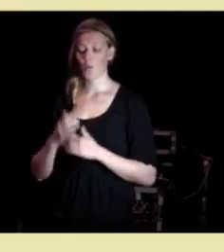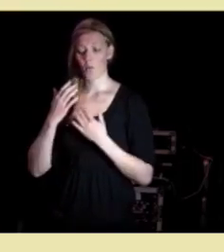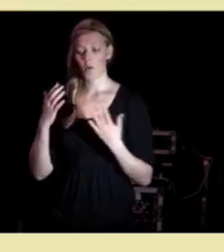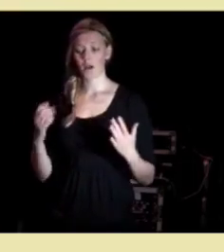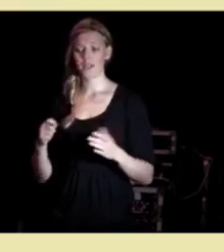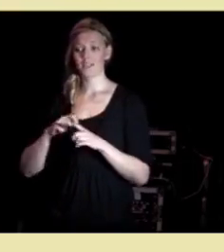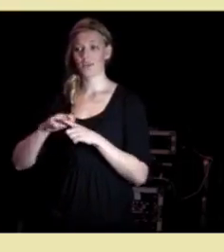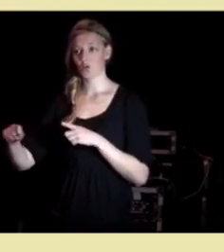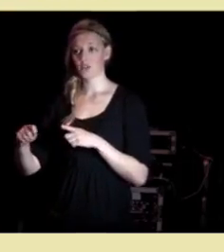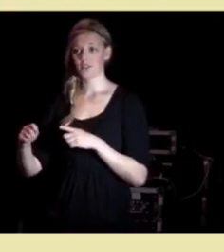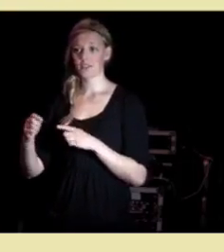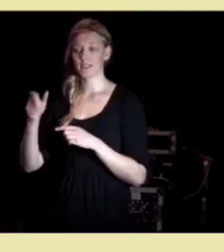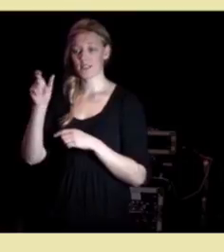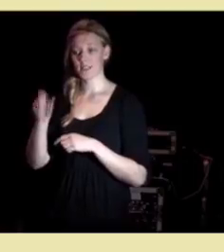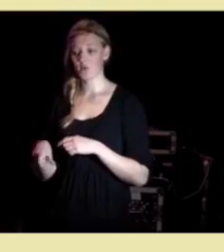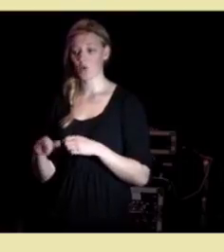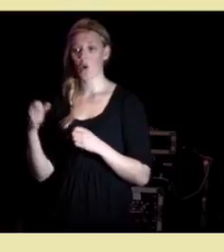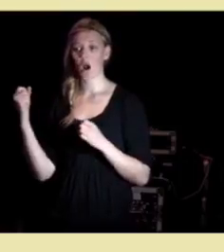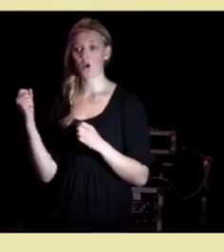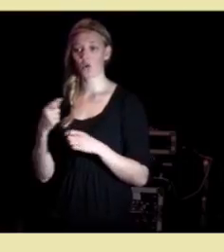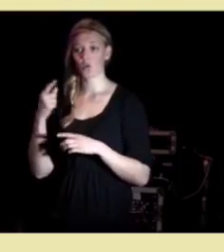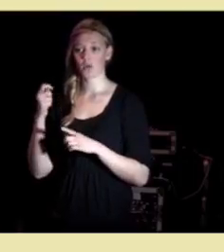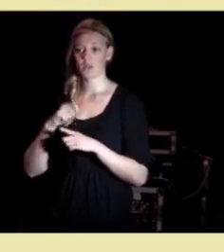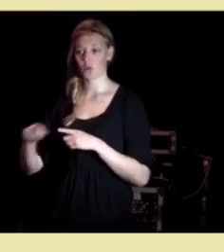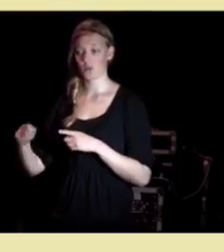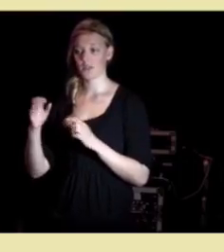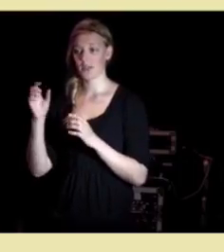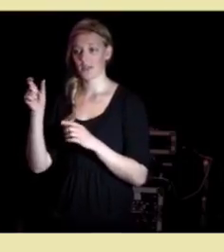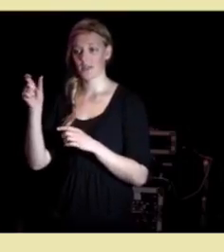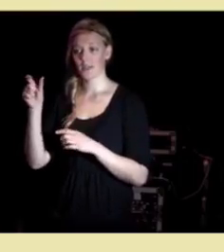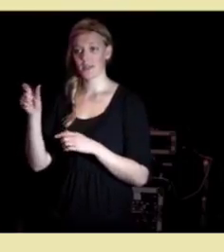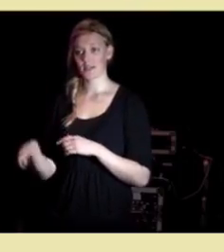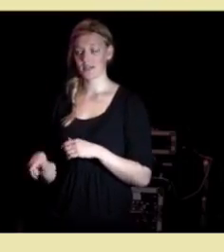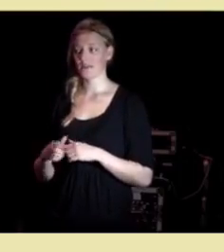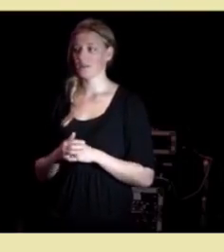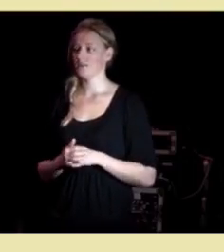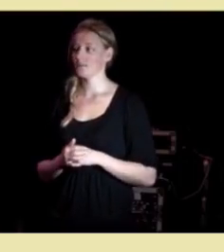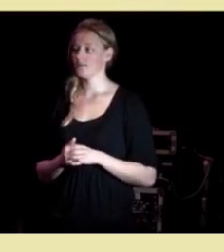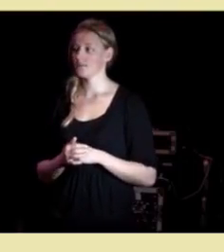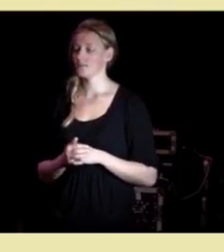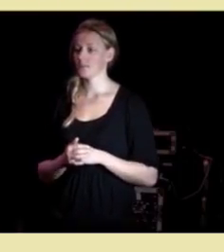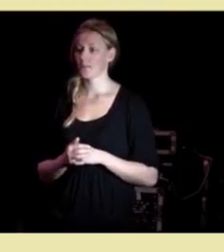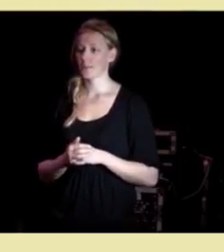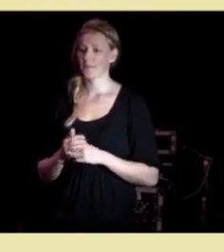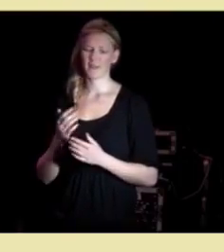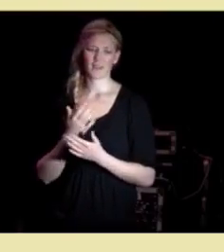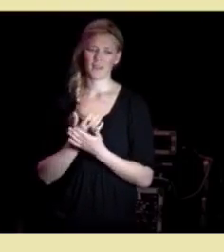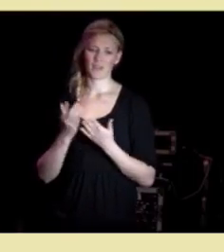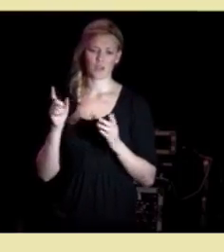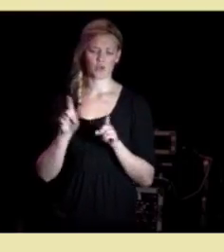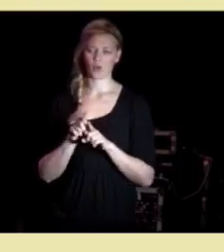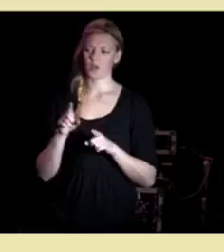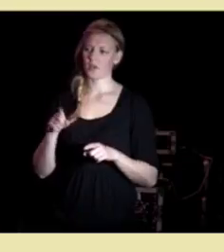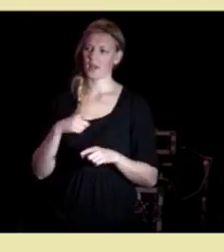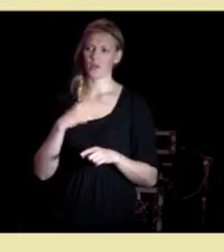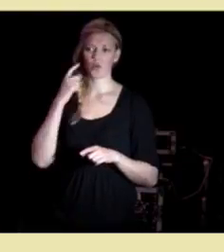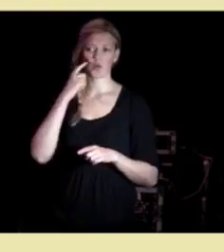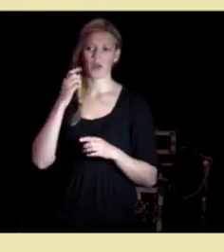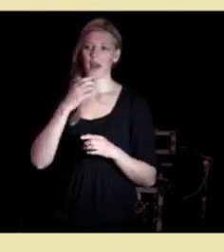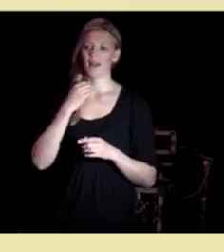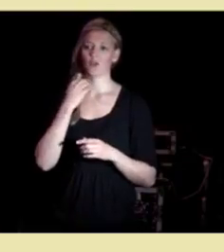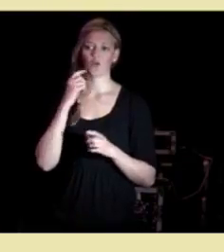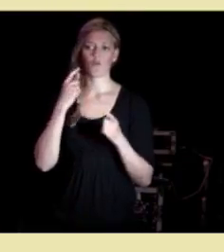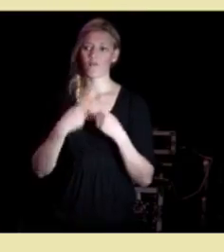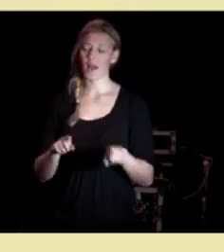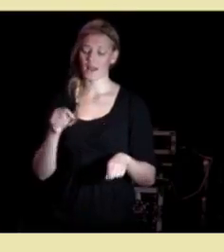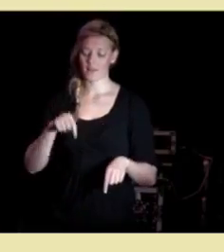kirurgiske tilstander og akuttkirurgiske tilstander. Så det er ikke slik at jeg tror at det foregår noe galt i Norge